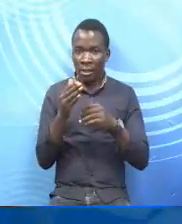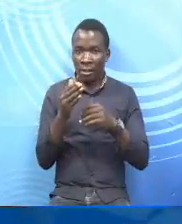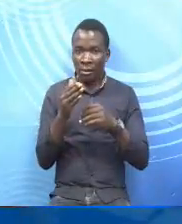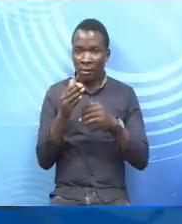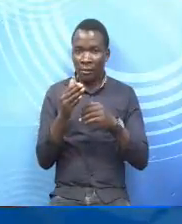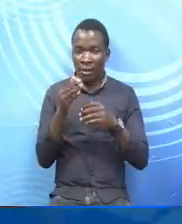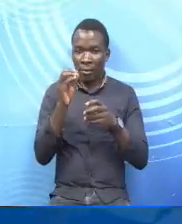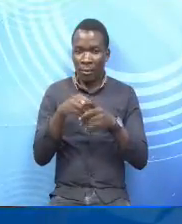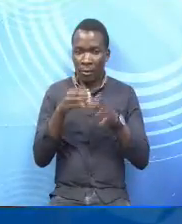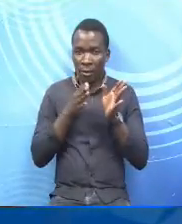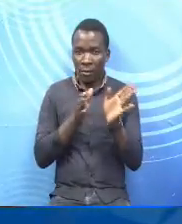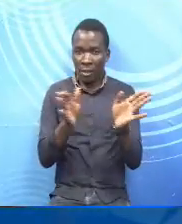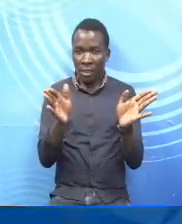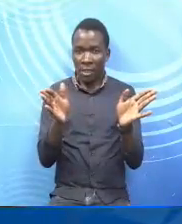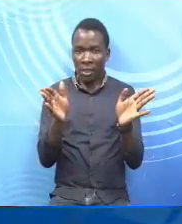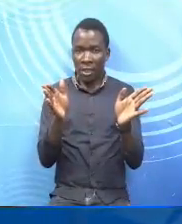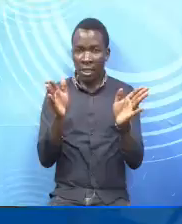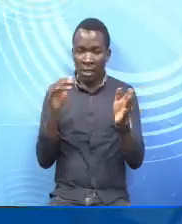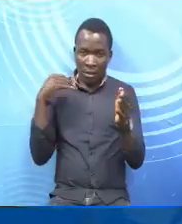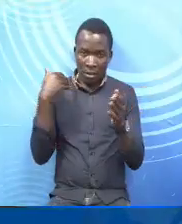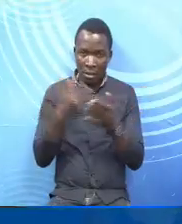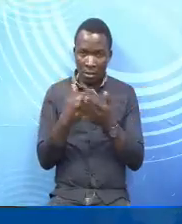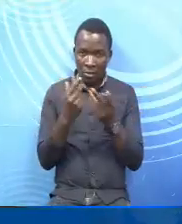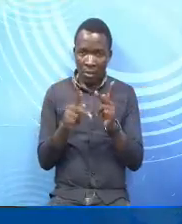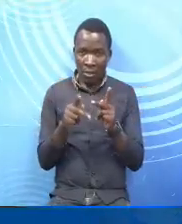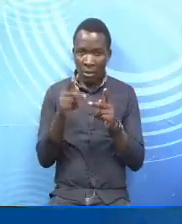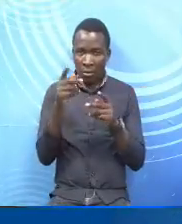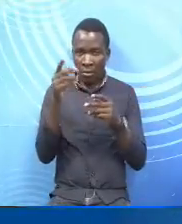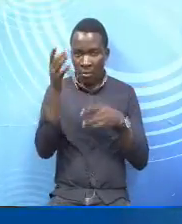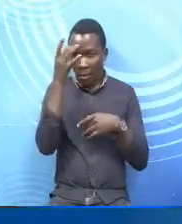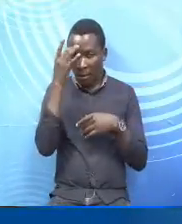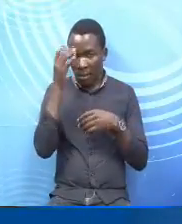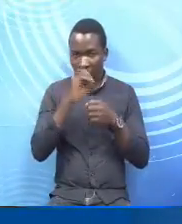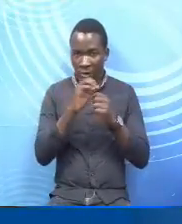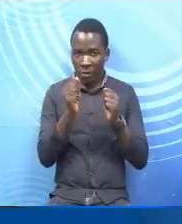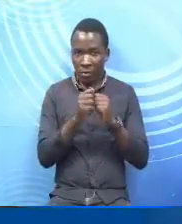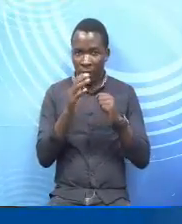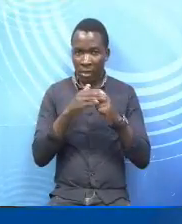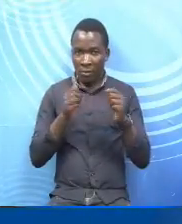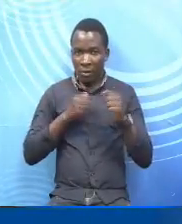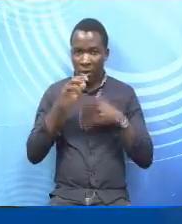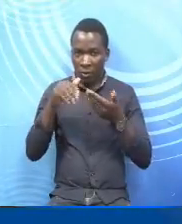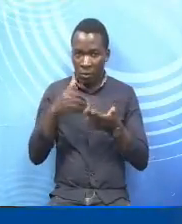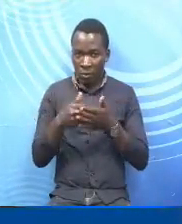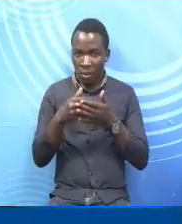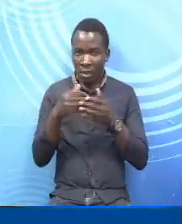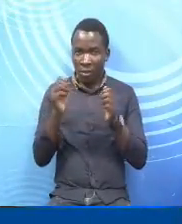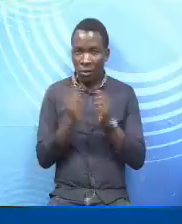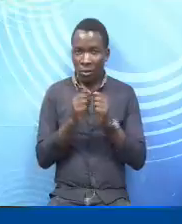mu bayo. Muri rusange kugeza kuri ubu abantu bamaze kwandura icyorezo cya COVID-19 mu Rwanda baragera